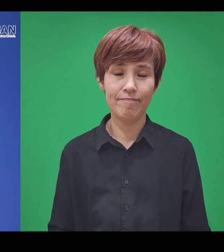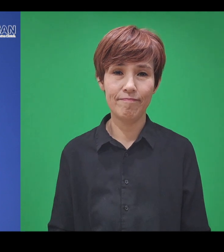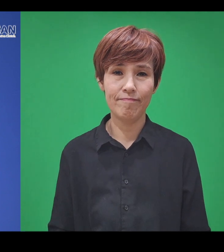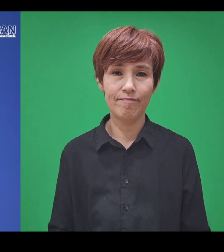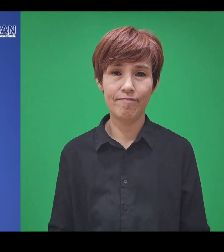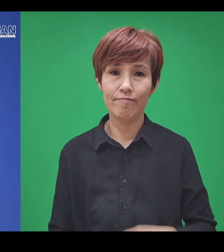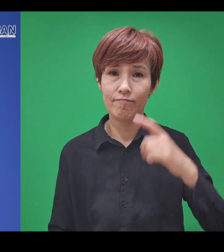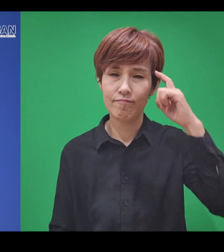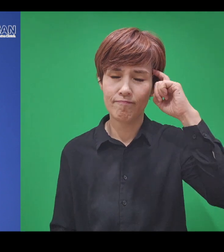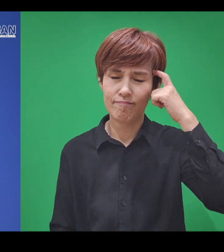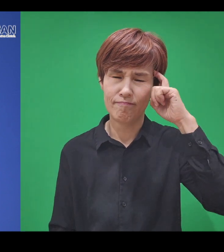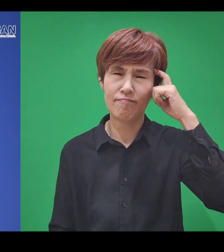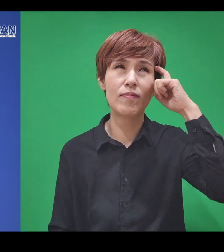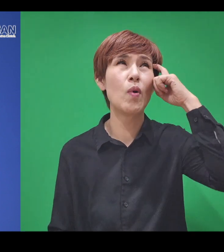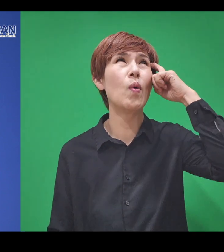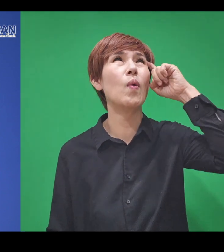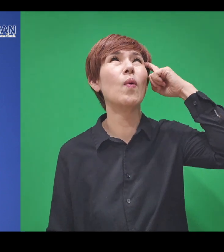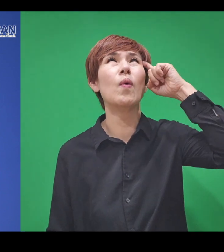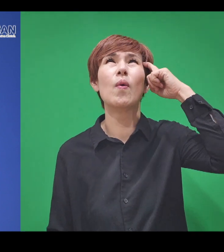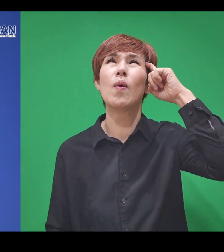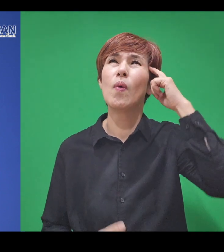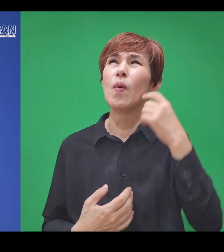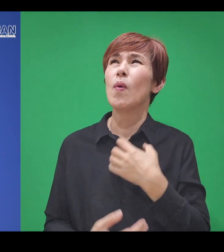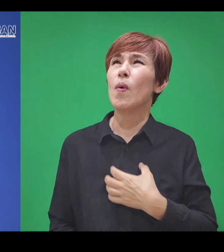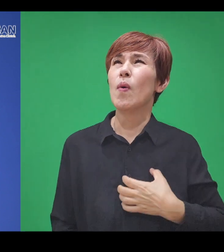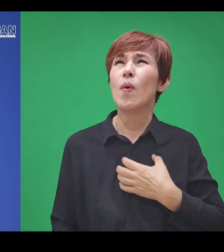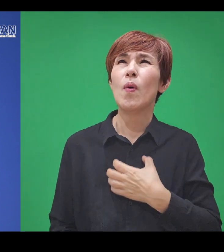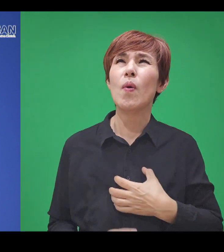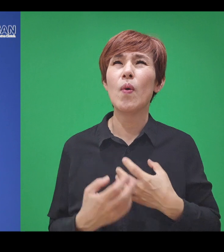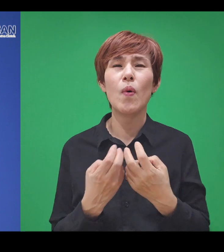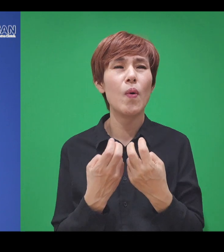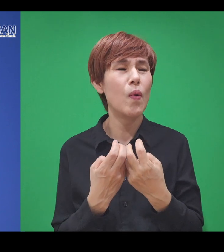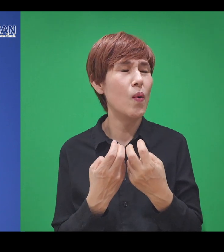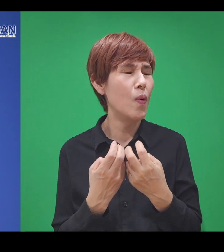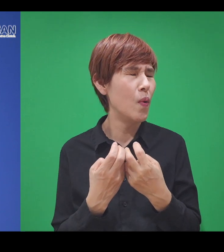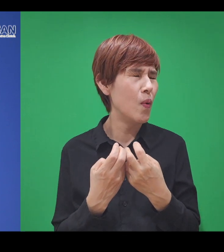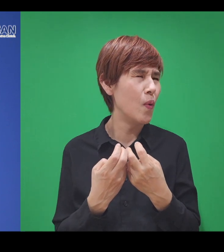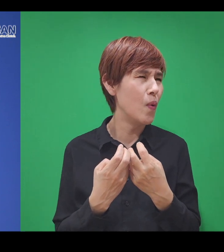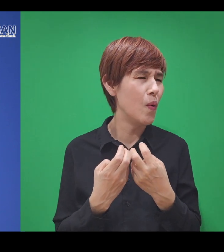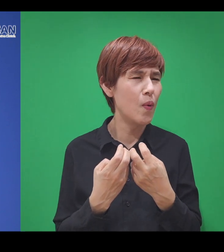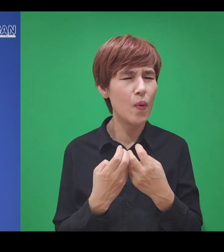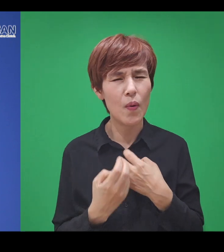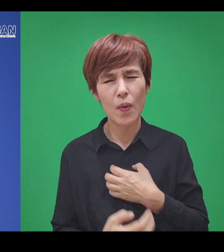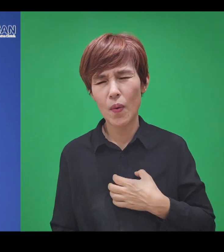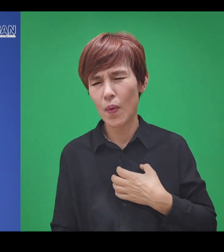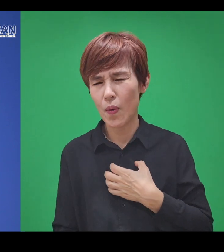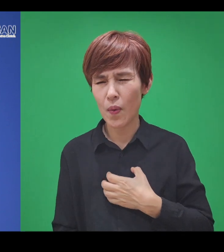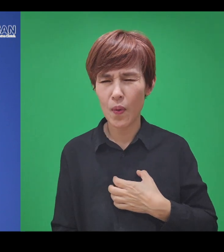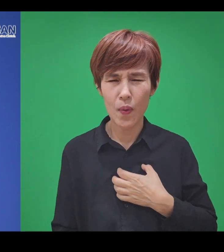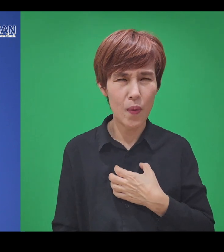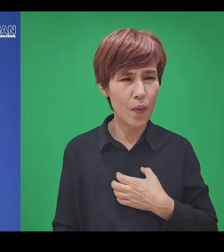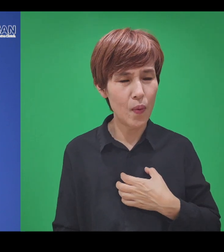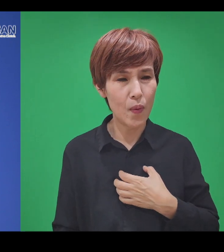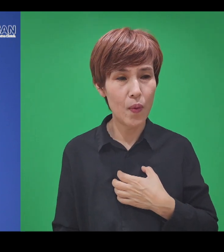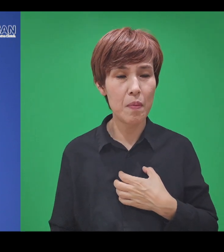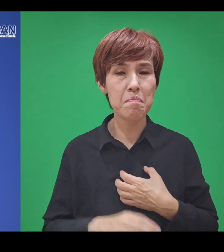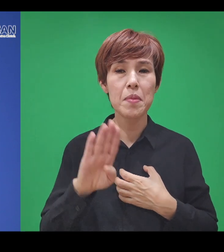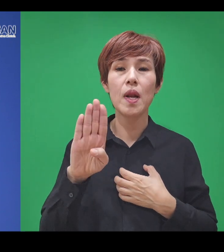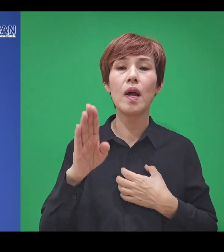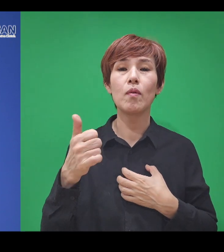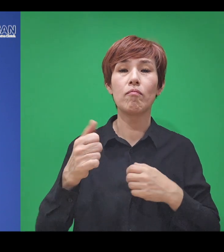머리에 생각은 많고 이러지도 저러지도 못하는 두려움도 많을 때 빌라도가 어떻게